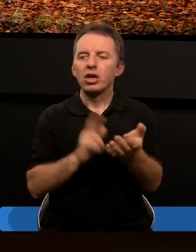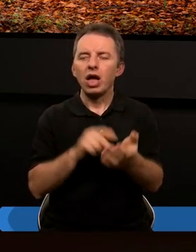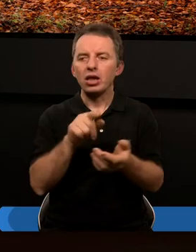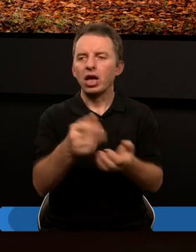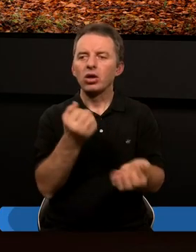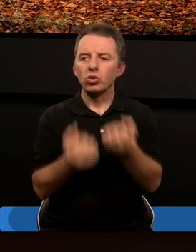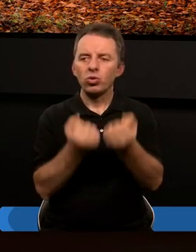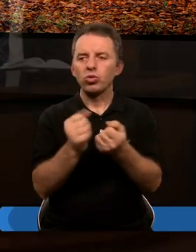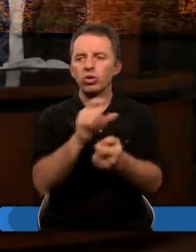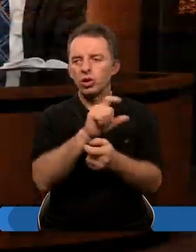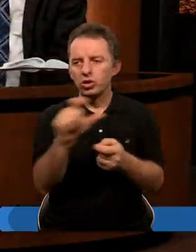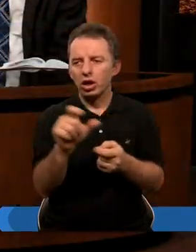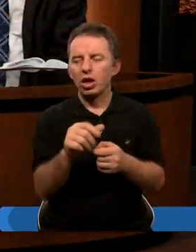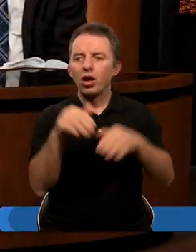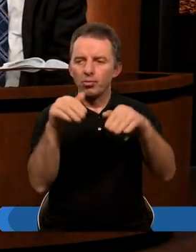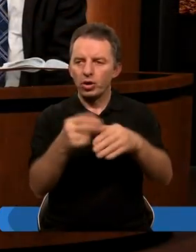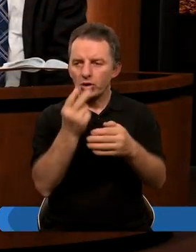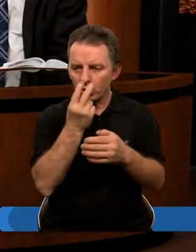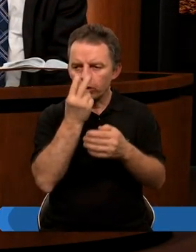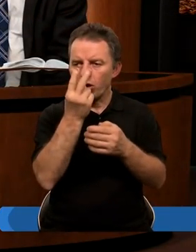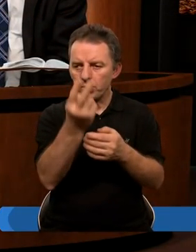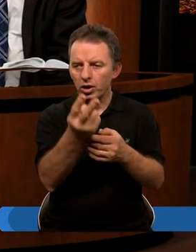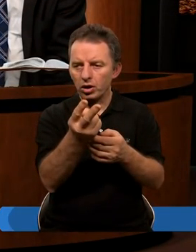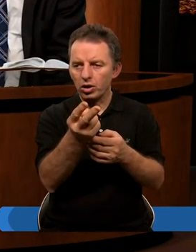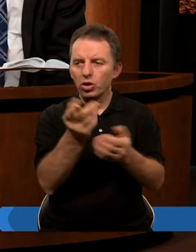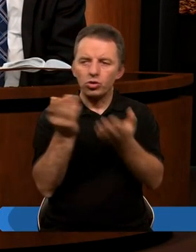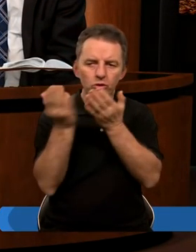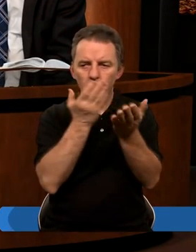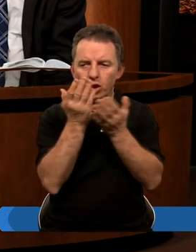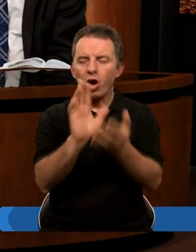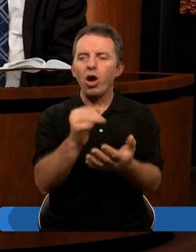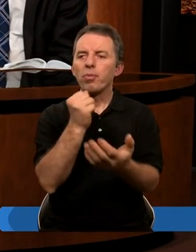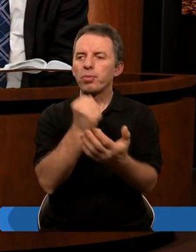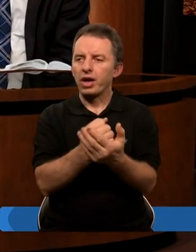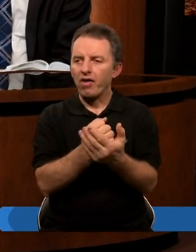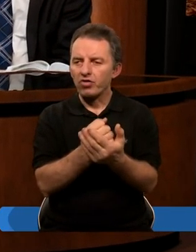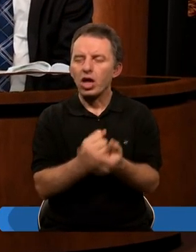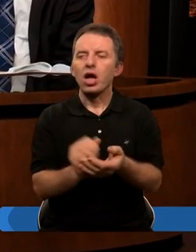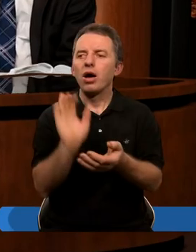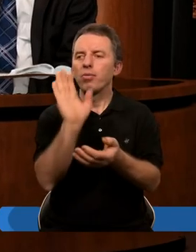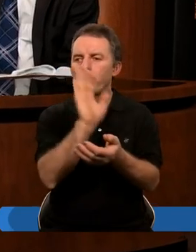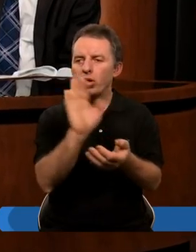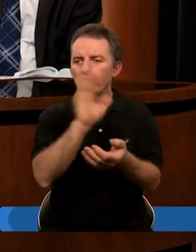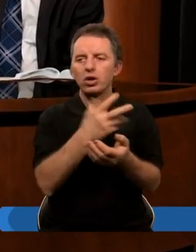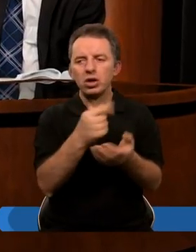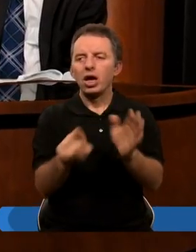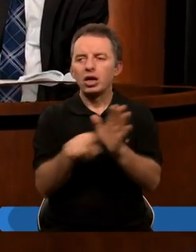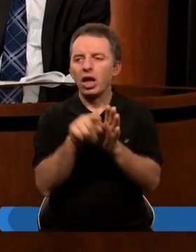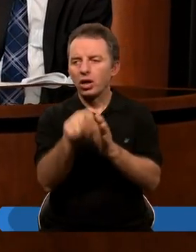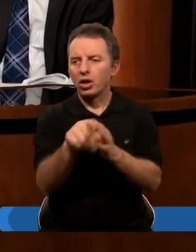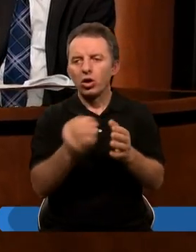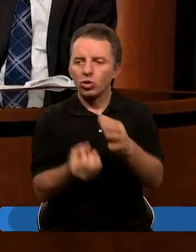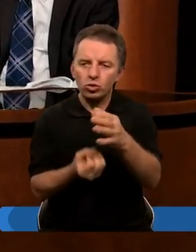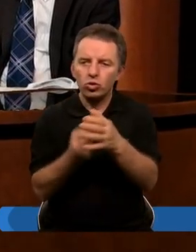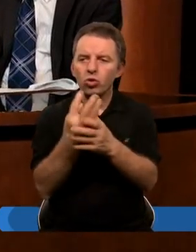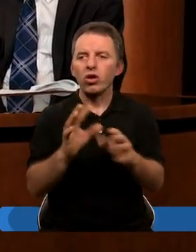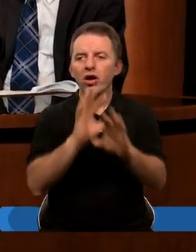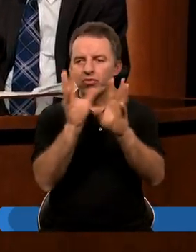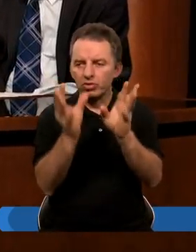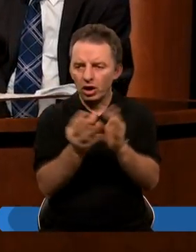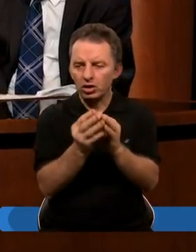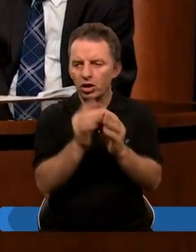trudny stan? Jeżeli mogę, zobaczcie, tutaj czytamy o prawie Bożym. Nie dlatego, że jest źródłem wszelkiego zła.